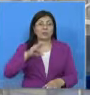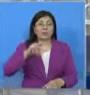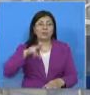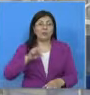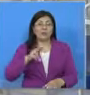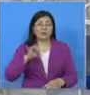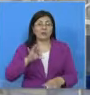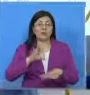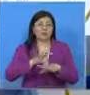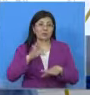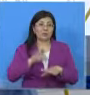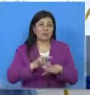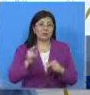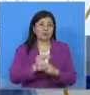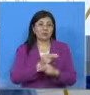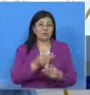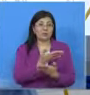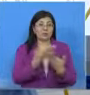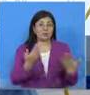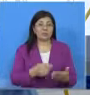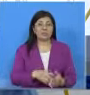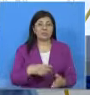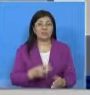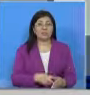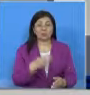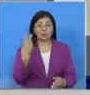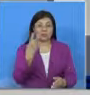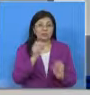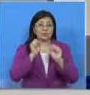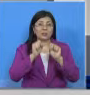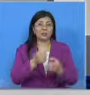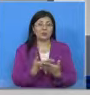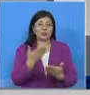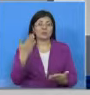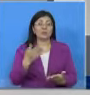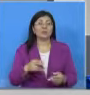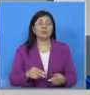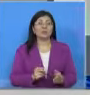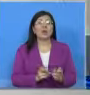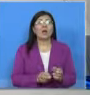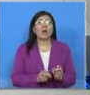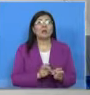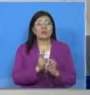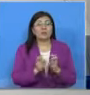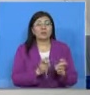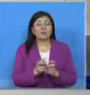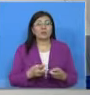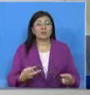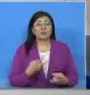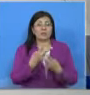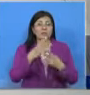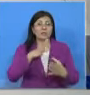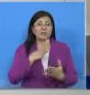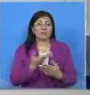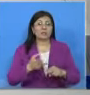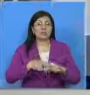дер кезінде диагноз қойылып емдемесе, көру қабілетінен айырылуы мүмкін. Бұрын ота жасау үшін Нұр-Сұлтан, Алматы қалаларына жіберетін болса,